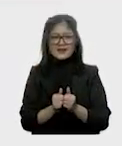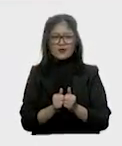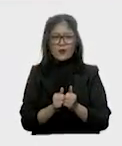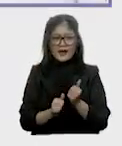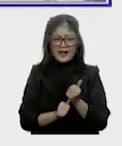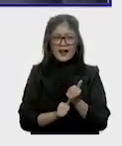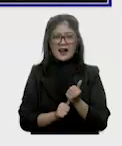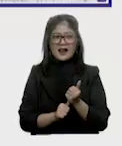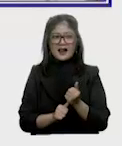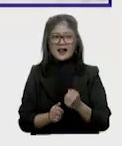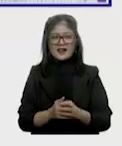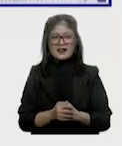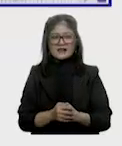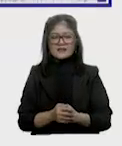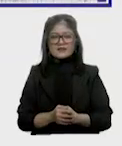ya